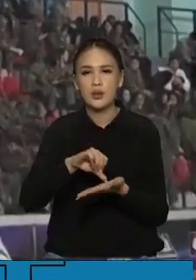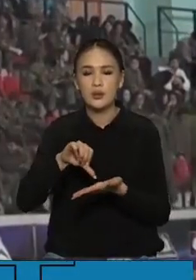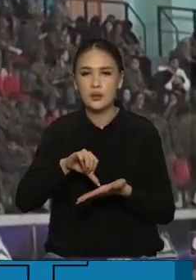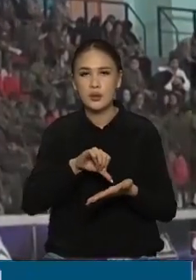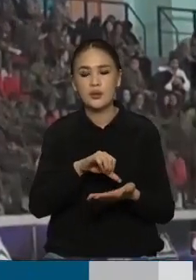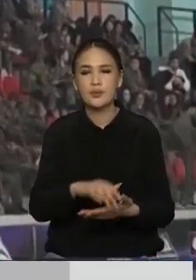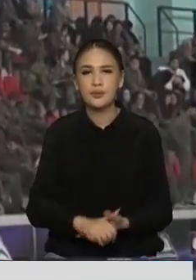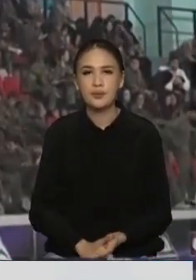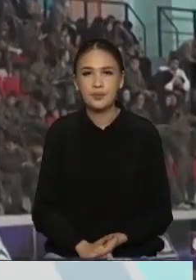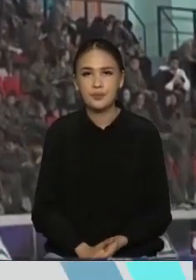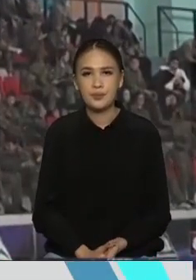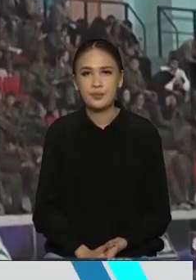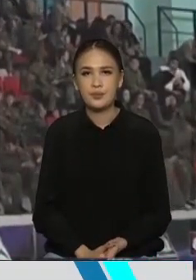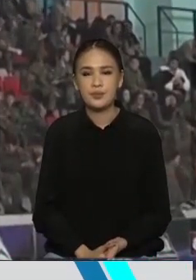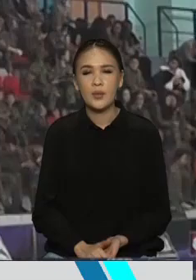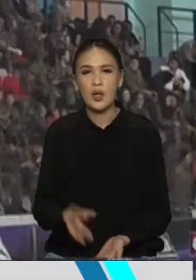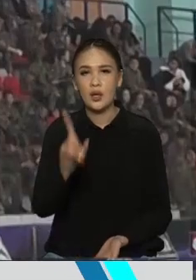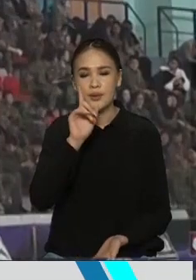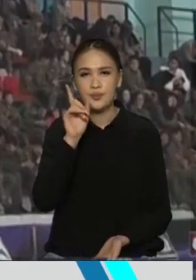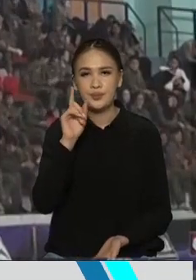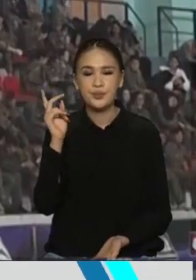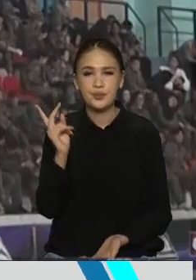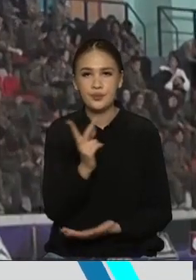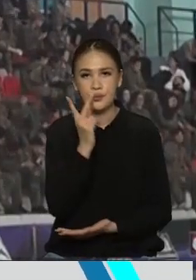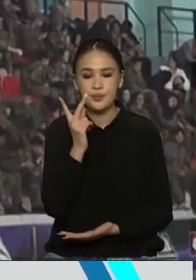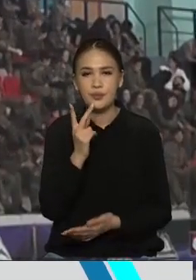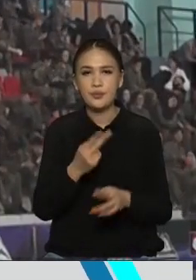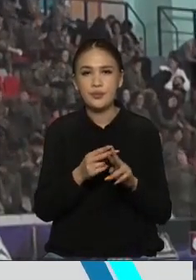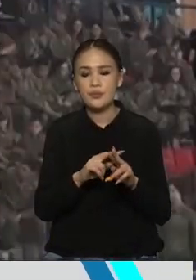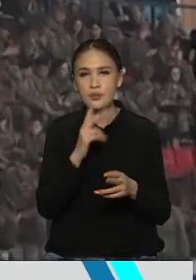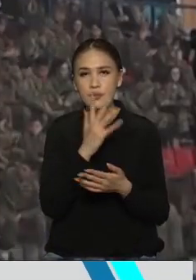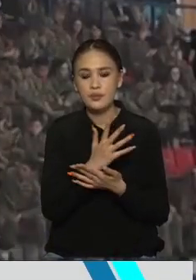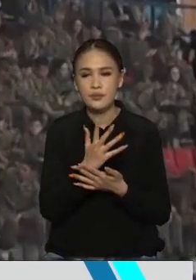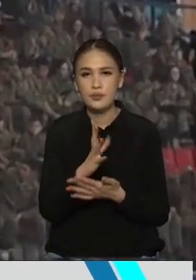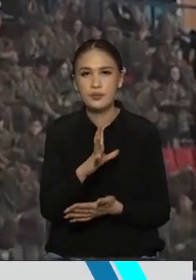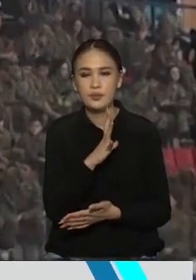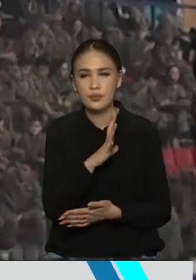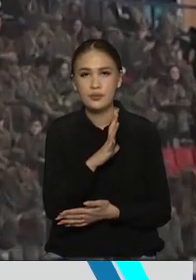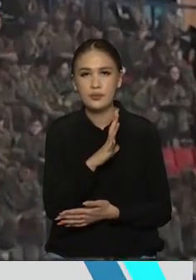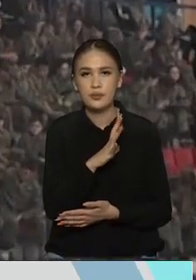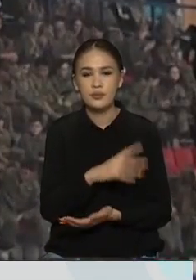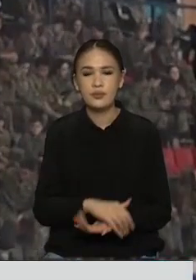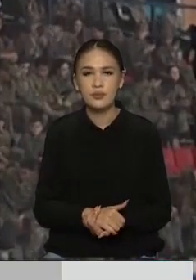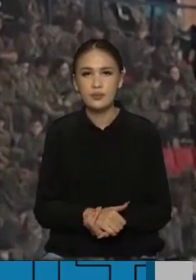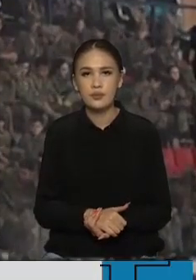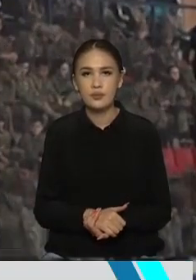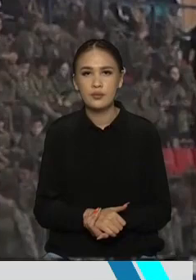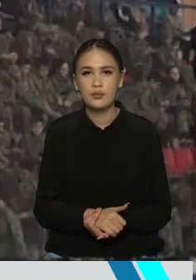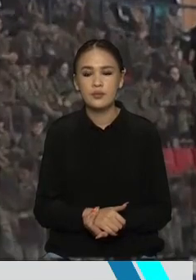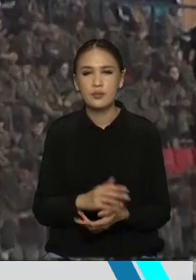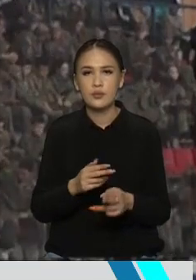жас сарбаз жарысына 2 ай болды дайындалғаныма, нашар дайындалған жоқпын. Республика бойында түкпір-түкпірінен келіп